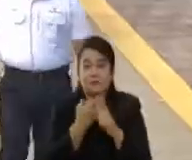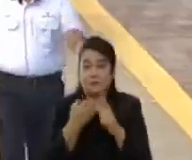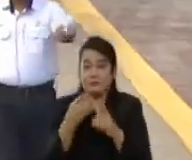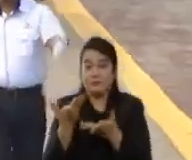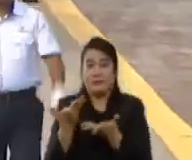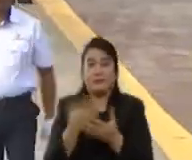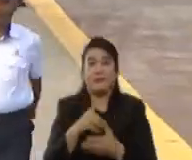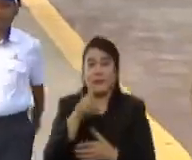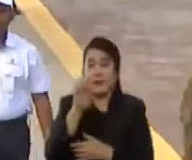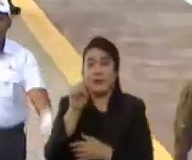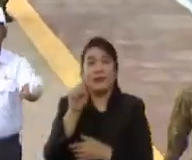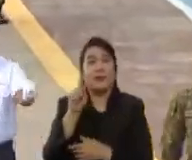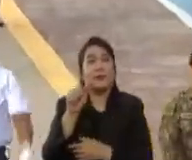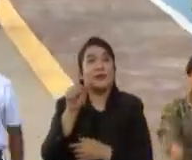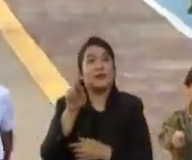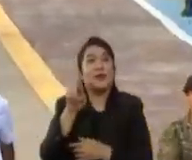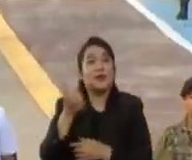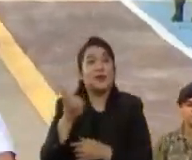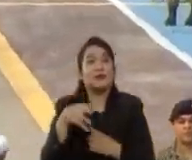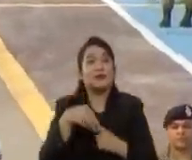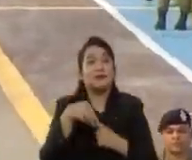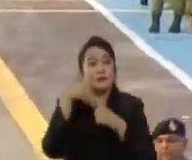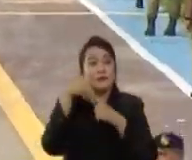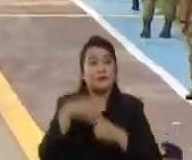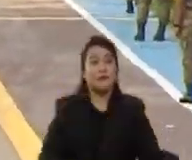ciri-ciri kelestarian yang unik.